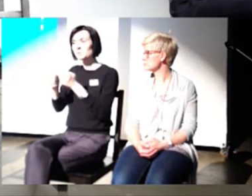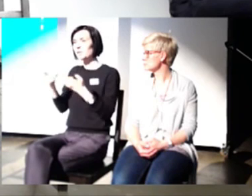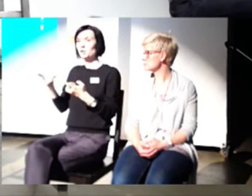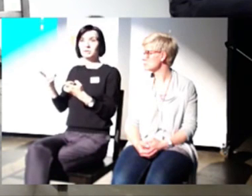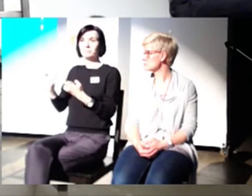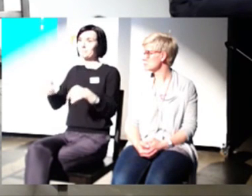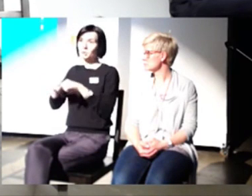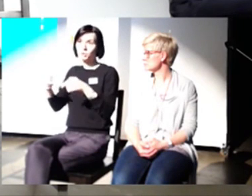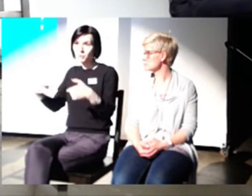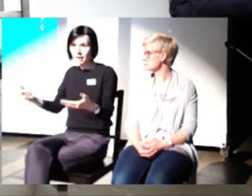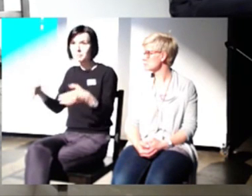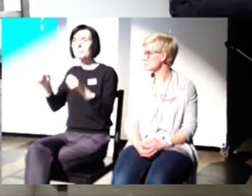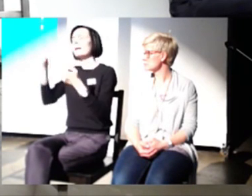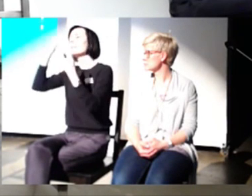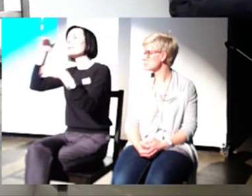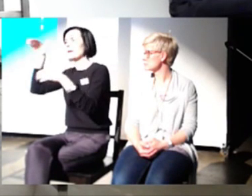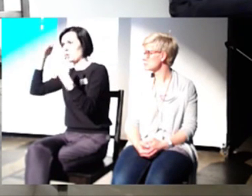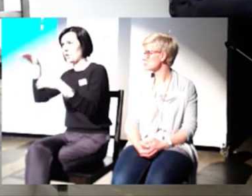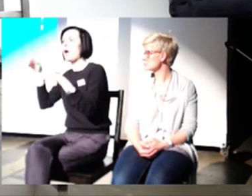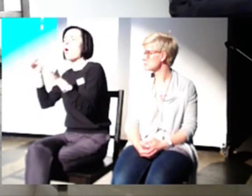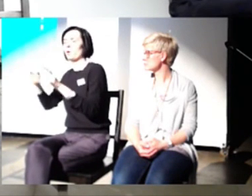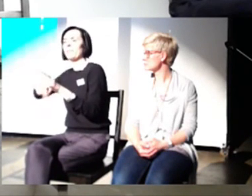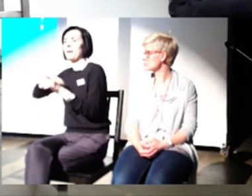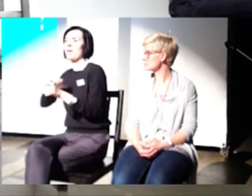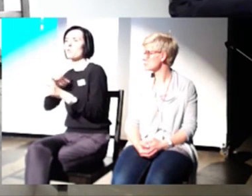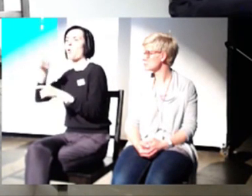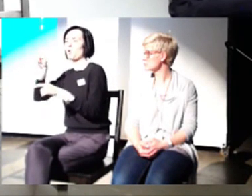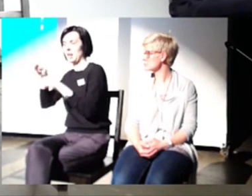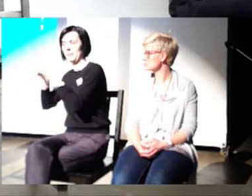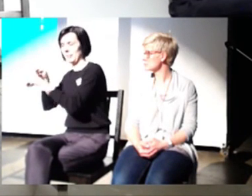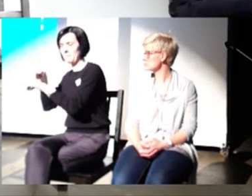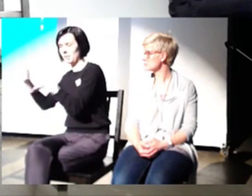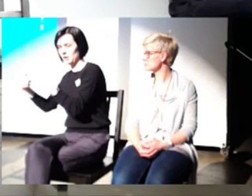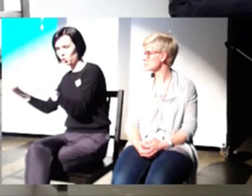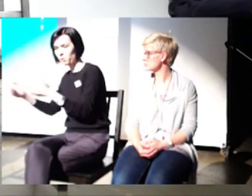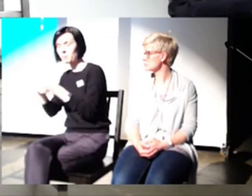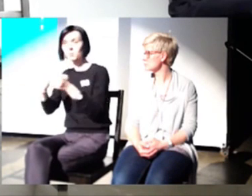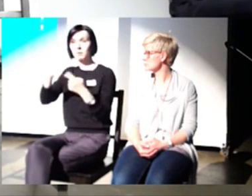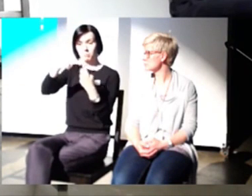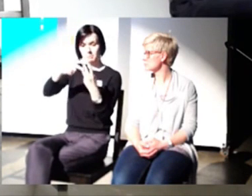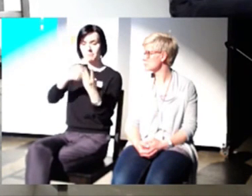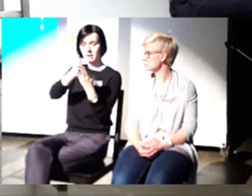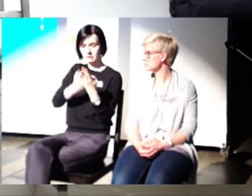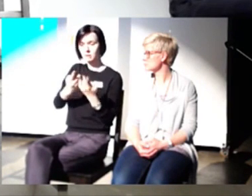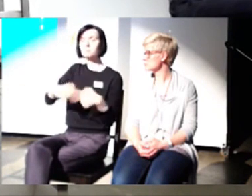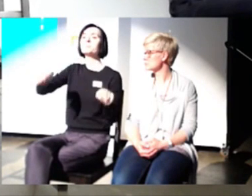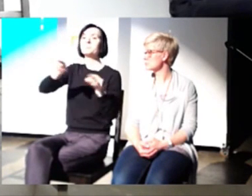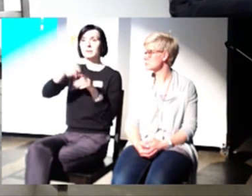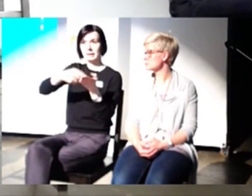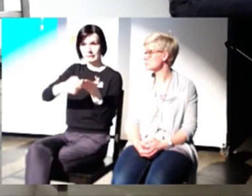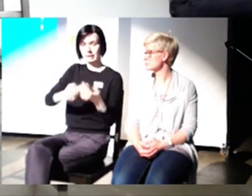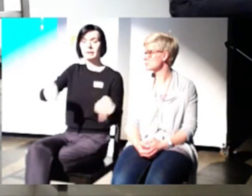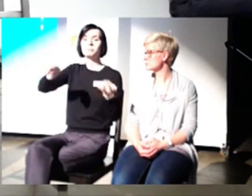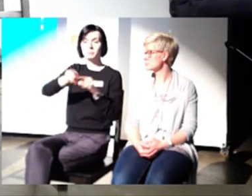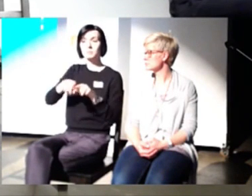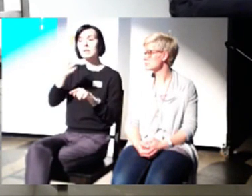tässä kohtaa meillä on näin, tässä kohtaa meillä on näin hyvin, tässä kohtaa kriteereistä jää. Että sitten tietää